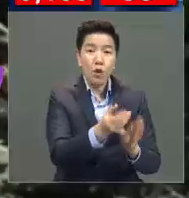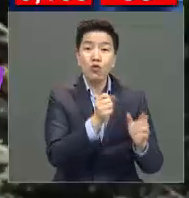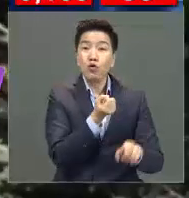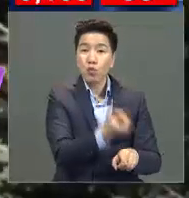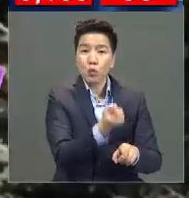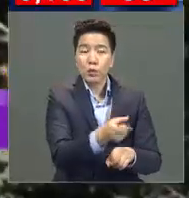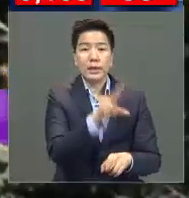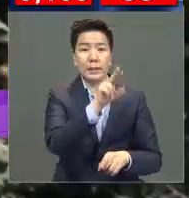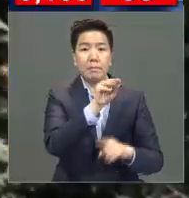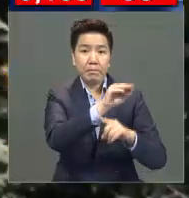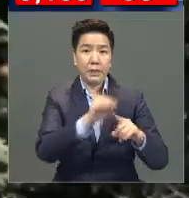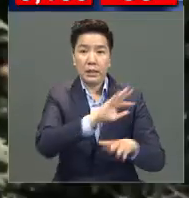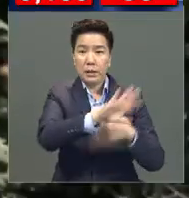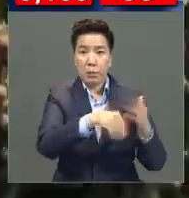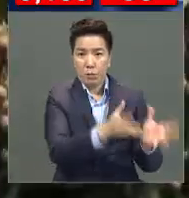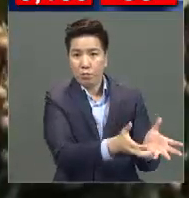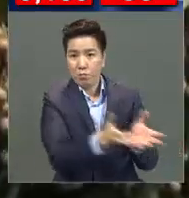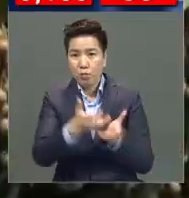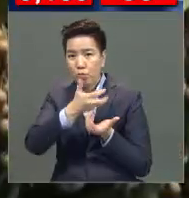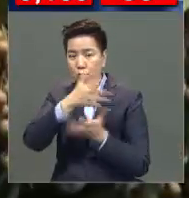นอกจากนี้ก็ยังมีการสั่งการให้ฟุตบอลดำเนินการโมเดลเกษตรพาณิชย์ทันสมัยเร่งระบายลำไยสดประมาณร้อยละ30ของผลผลิตทั้งหมดร่วมกับกระทรวงพาณิชย์และบริษัทอีคอมเมอร์ซทั้งเว็บไซต์ช่วยเกษตรจัดคอมและบริษัทไปรษณีย์ไทยพร้อมทั้งสังการให้กรมส่งเสริมการเกษตรส่งเสริมการบริโภคลำไยในประเทศจับคู่ค้ารับ